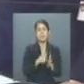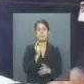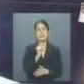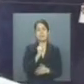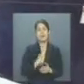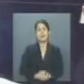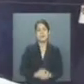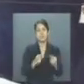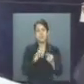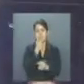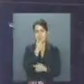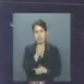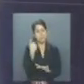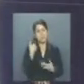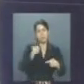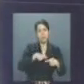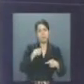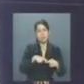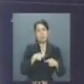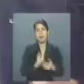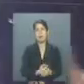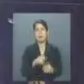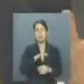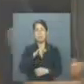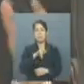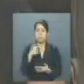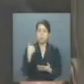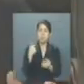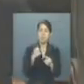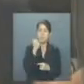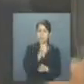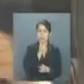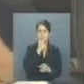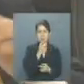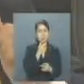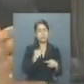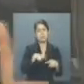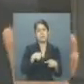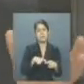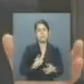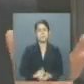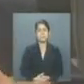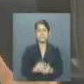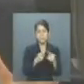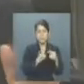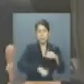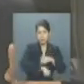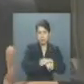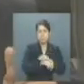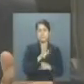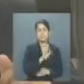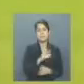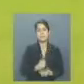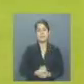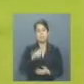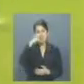ดสินครับที่มีความยากลำบากในการเดินทางไปทำหน้าที่ในช่วงนั้นฟุตบอลสปอนเซอร์ไทยแลนด์พรีเมียร์ลีกรวมทั้งฟุต